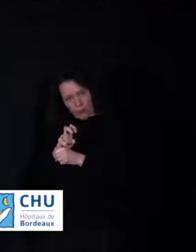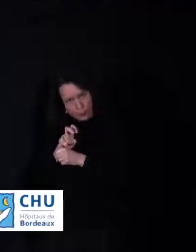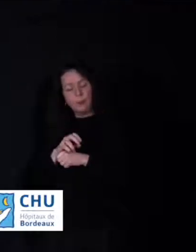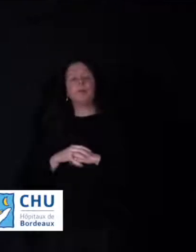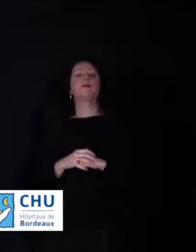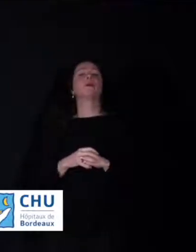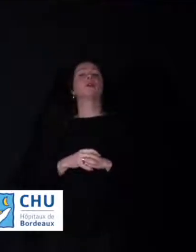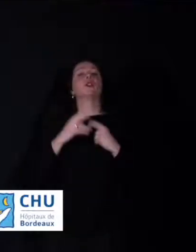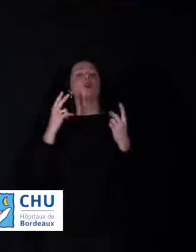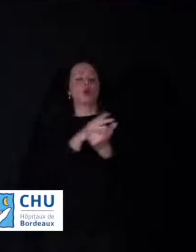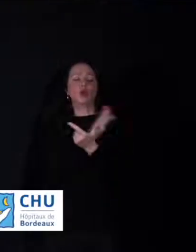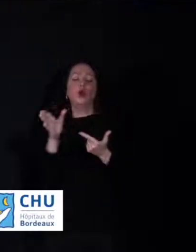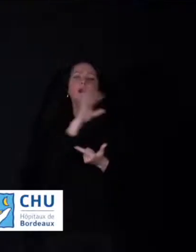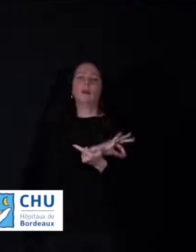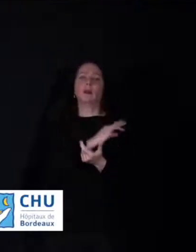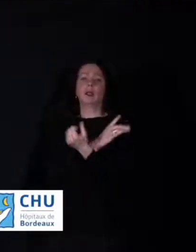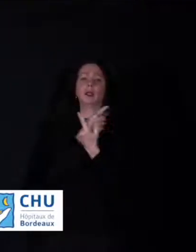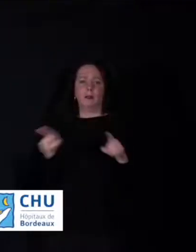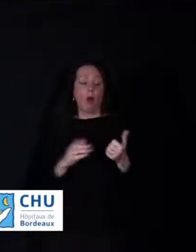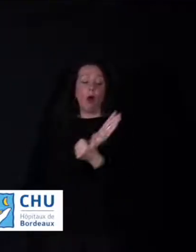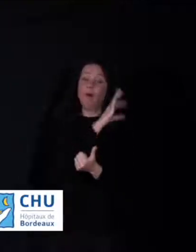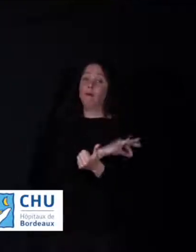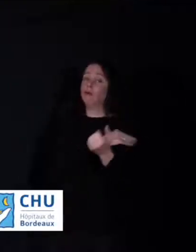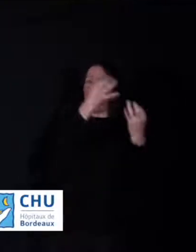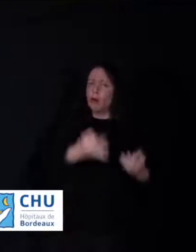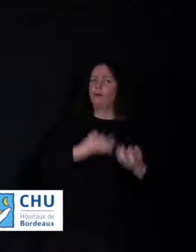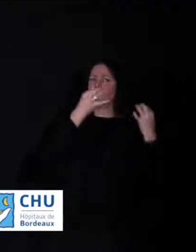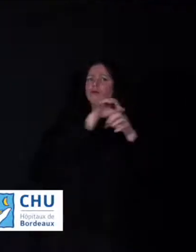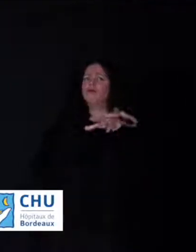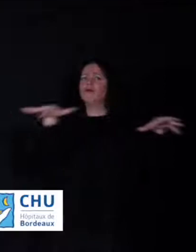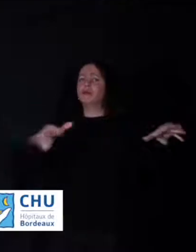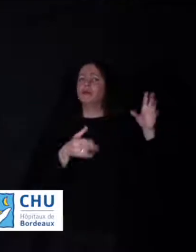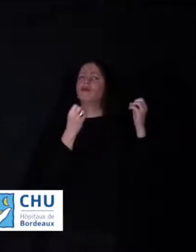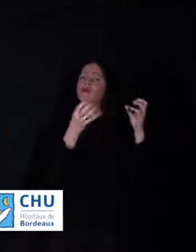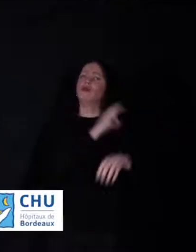grandes familles de vaccins, comme je viens de le dire. Les plus classiques, qui sont des vaccins